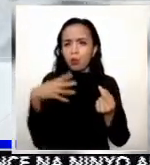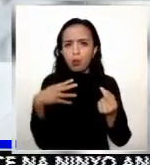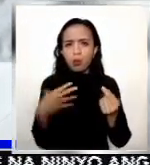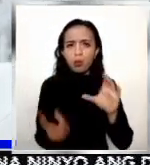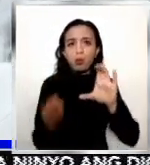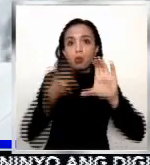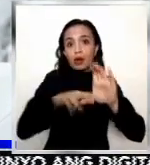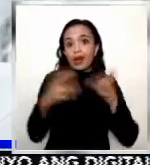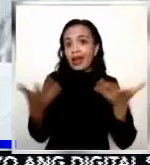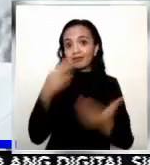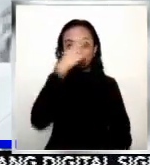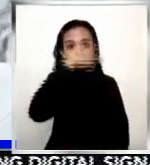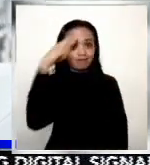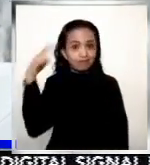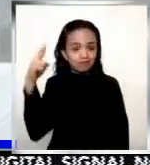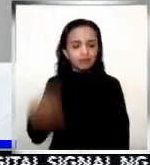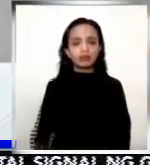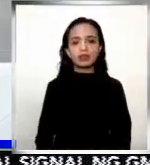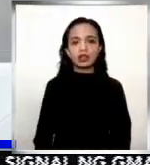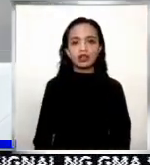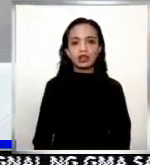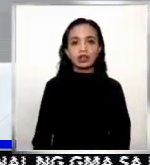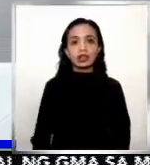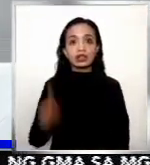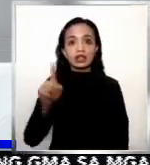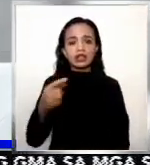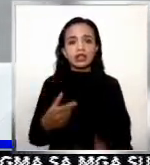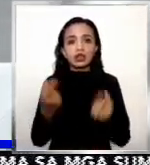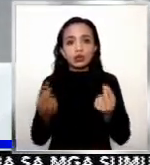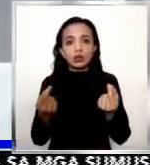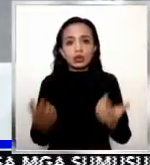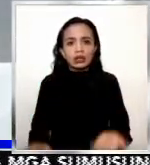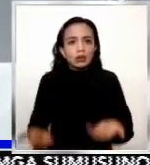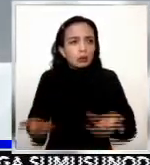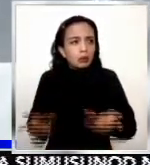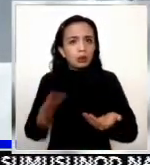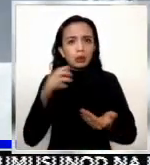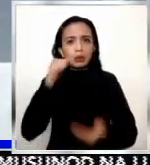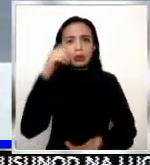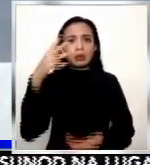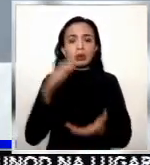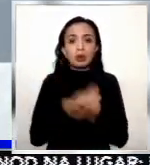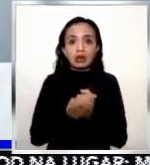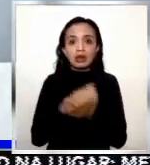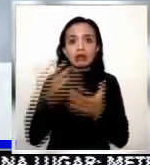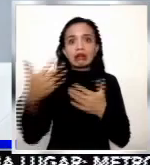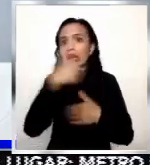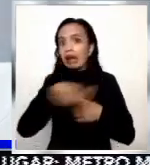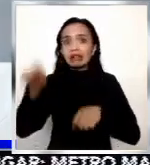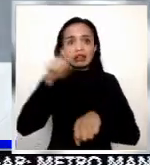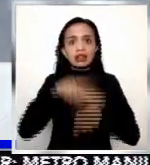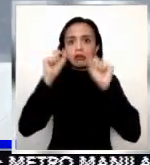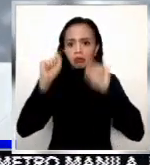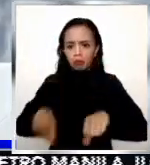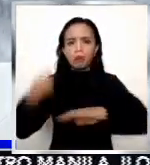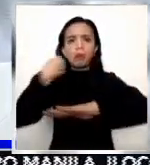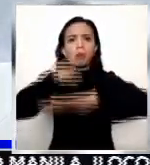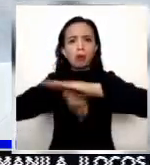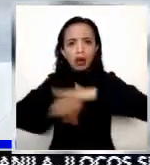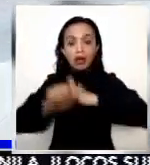Rizal. Isa sa kanila, buhat-buhat ang asawang anumang sandali ay manganganak na. Maya-maya